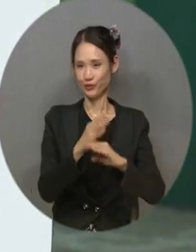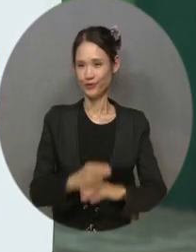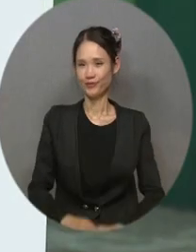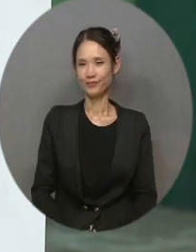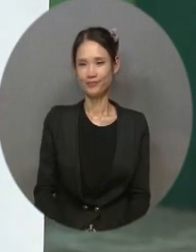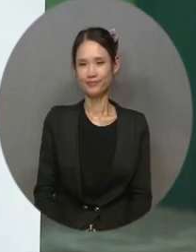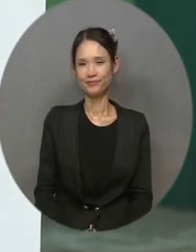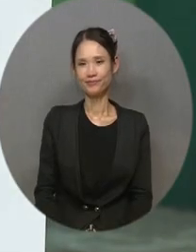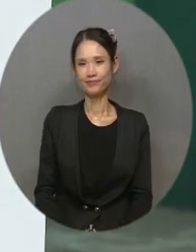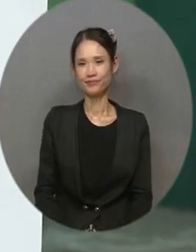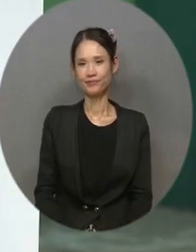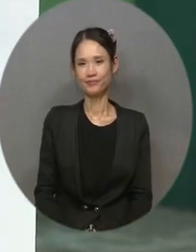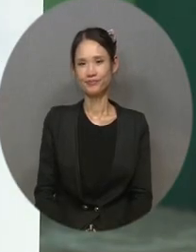복지티비 뉴스 정우현입니다